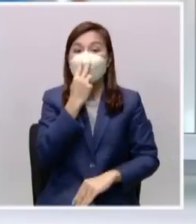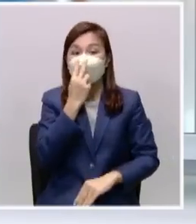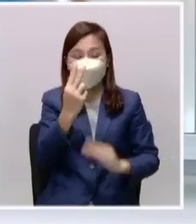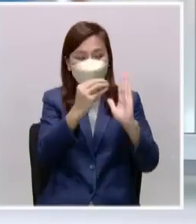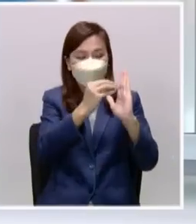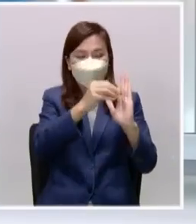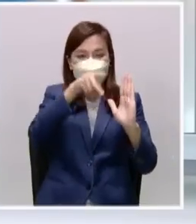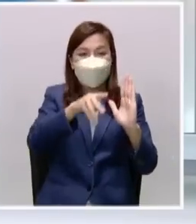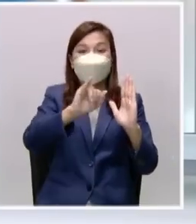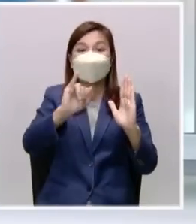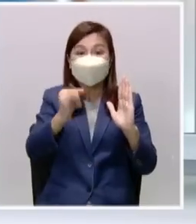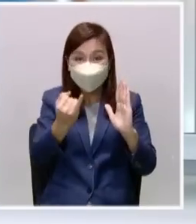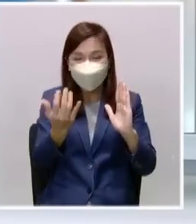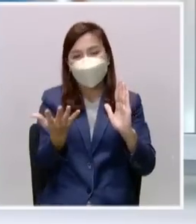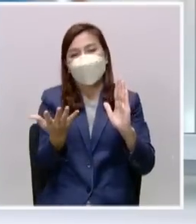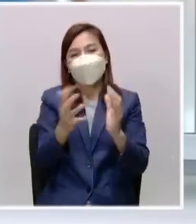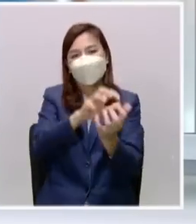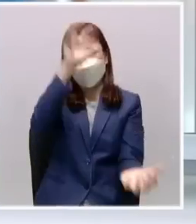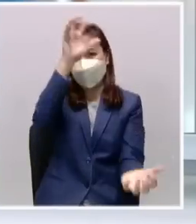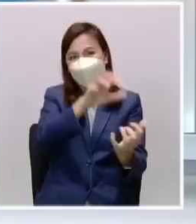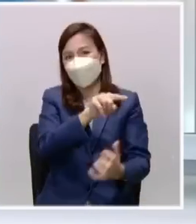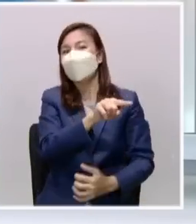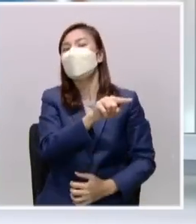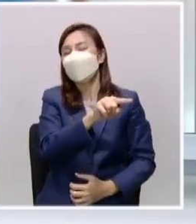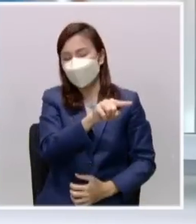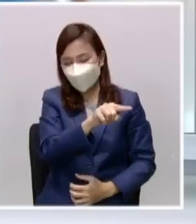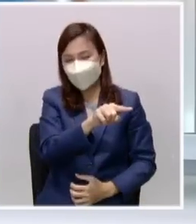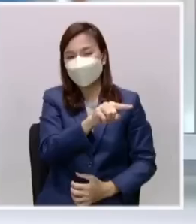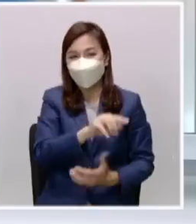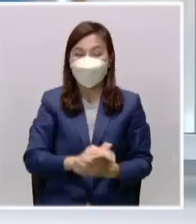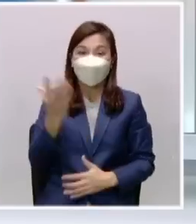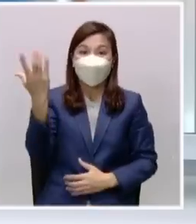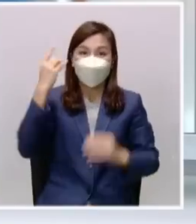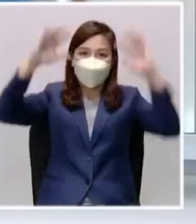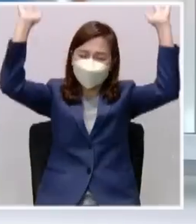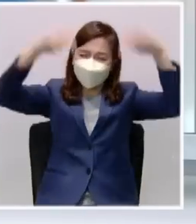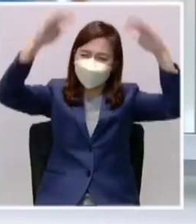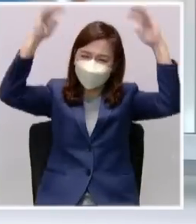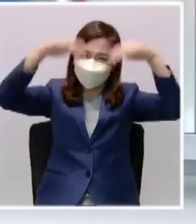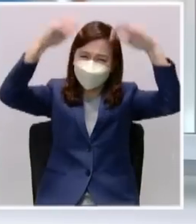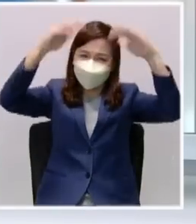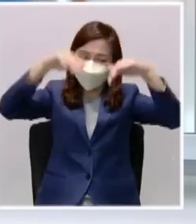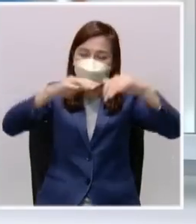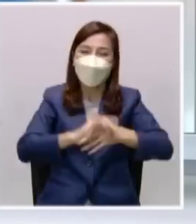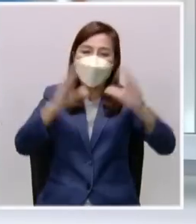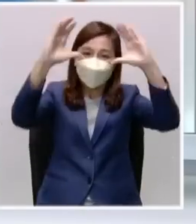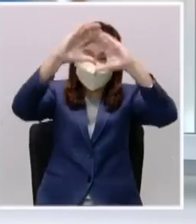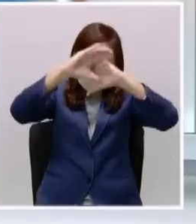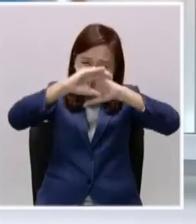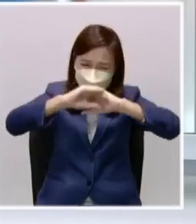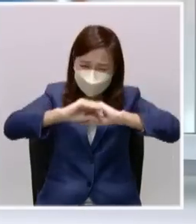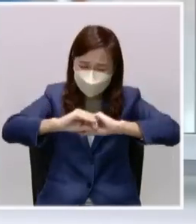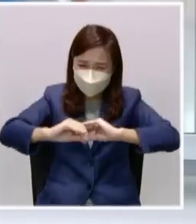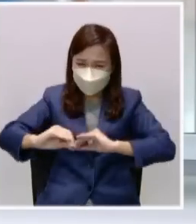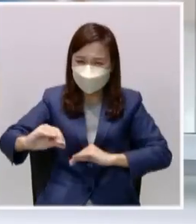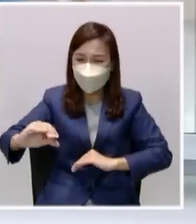เมืองชาละวันนะครับที่จังหวัดพิจิตรนั่นเองนะครับเมื่อค่ำคืนที่ผ่านมาฝนตกลงมาอย่างต่อเนื่องถึงเช้านี้นะครับส่งผลให้